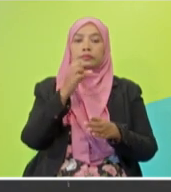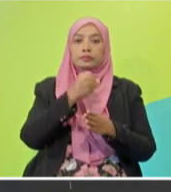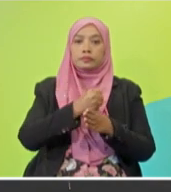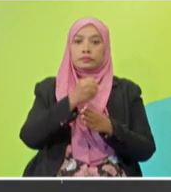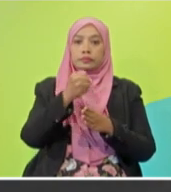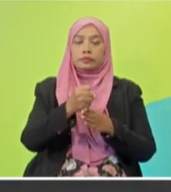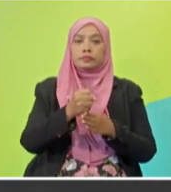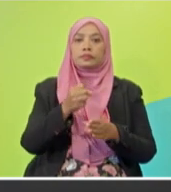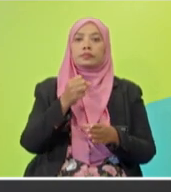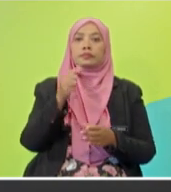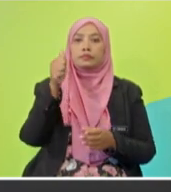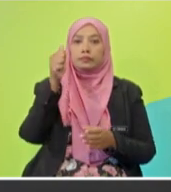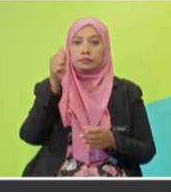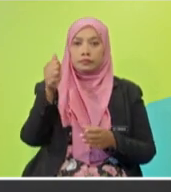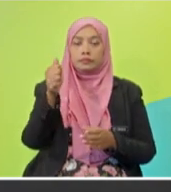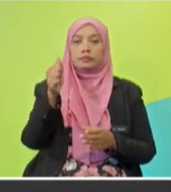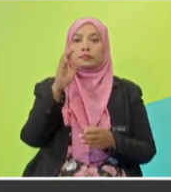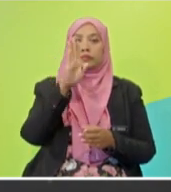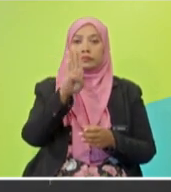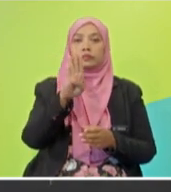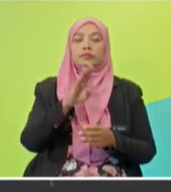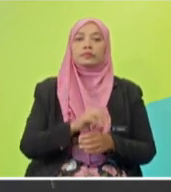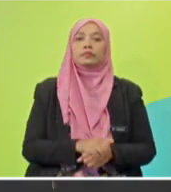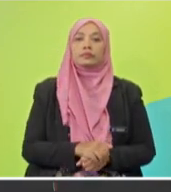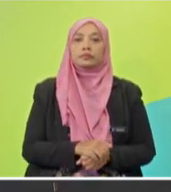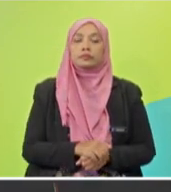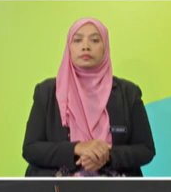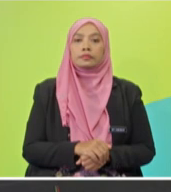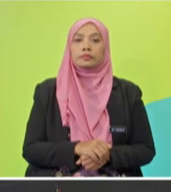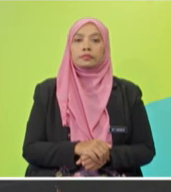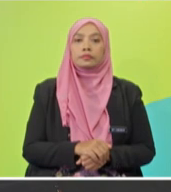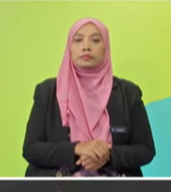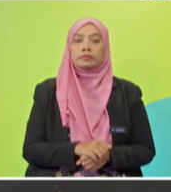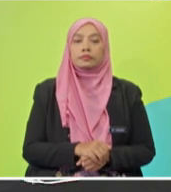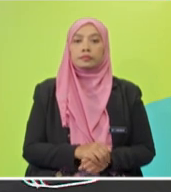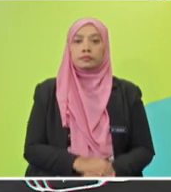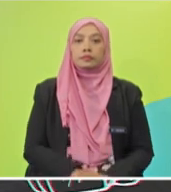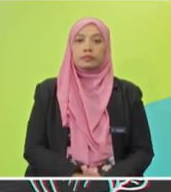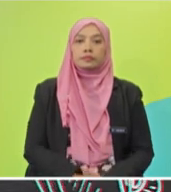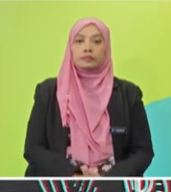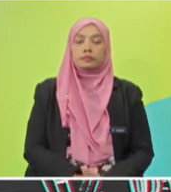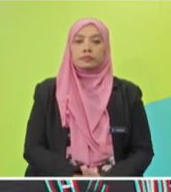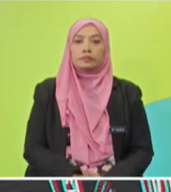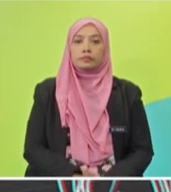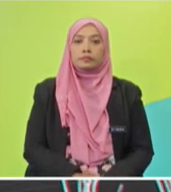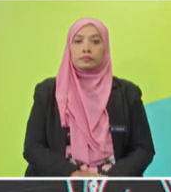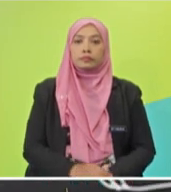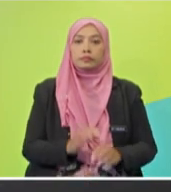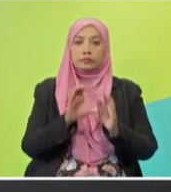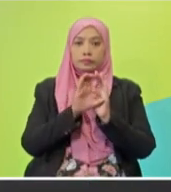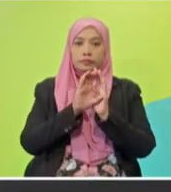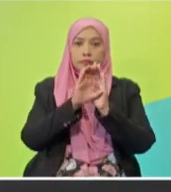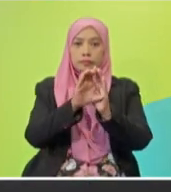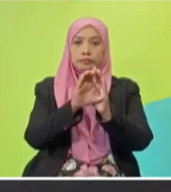nisbah AB. Okey. Jadi kita boleh tulis dalam bentuk ni, Sean. Ya. Kan? Jadi cikgu nak tunjuk satu contoh kepada